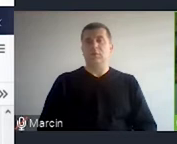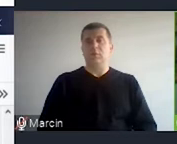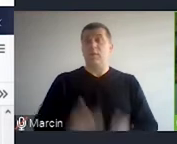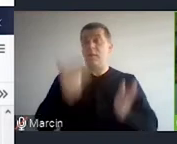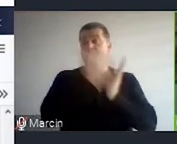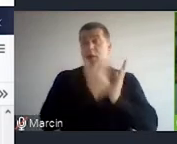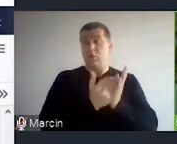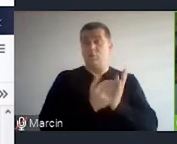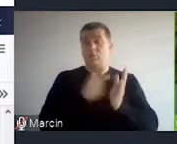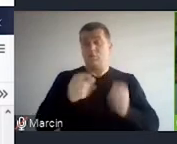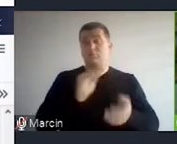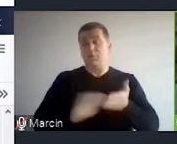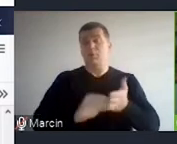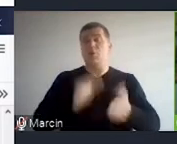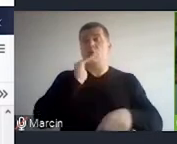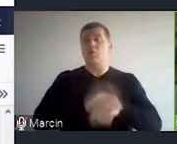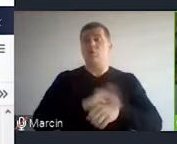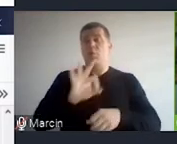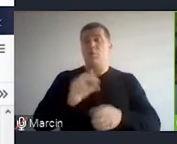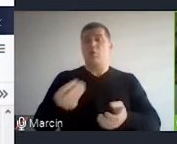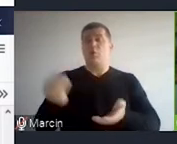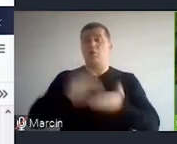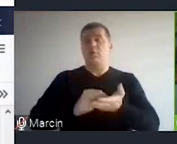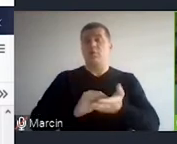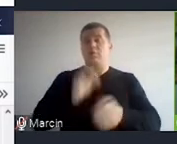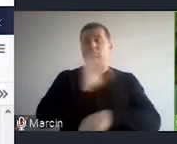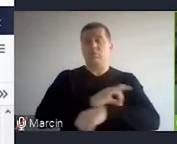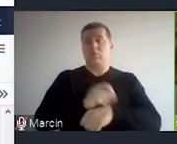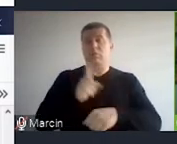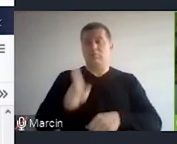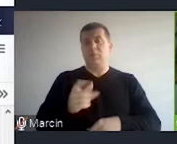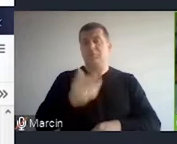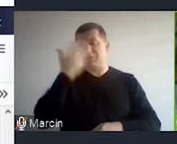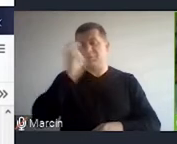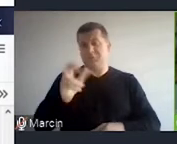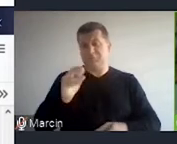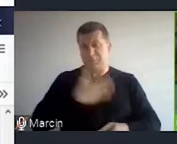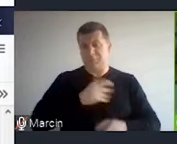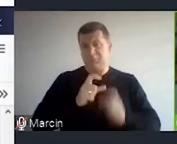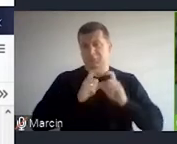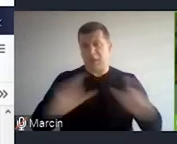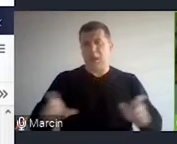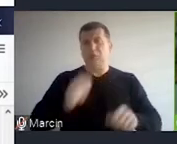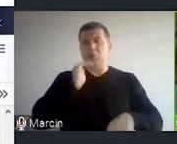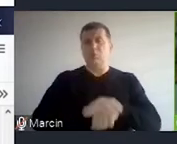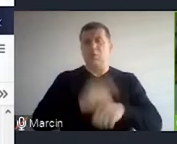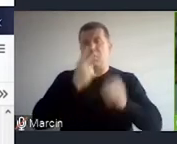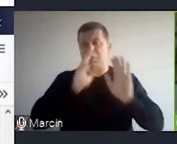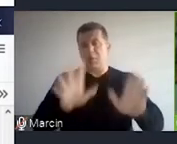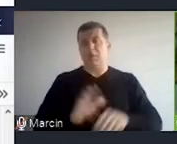Warunki określa umowa o dofinansowanie projektu i nie wiem, czy będziemy mieli czas, żeby tę umowę o dofinansowanie Państwu